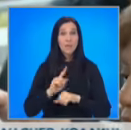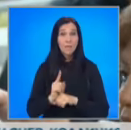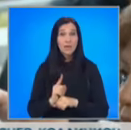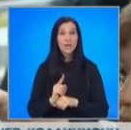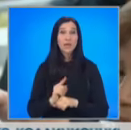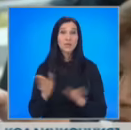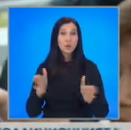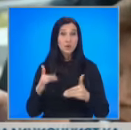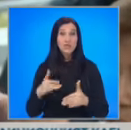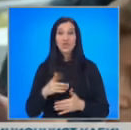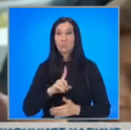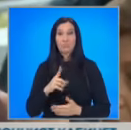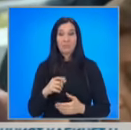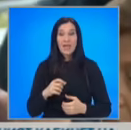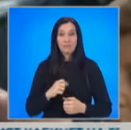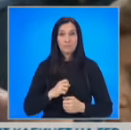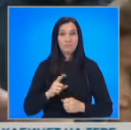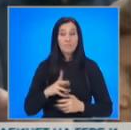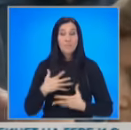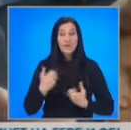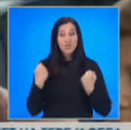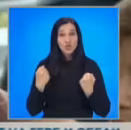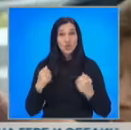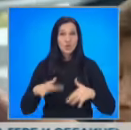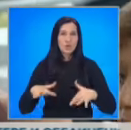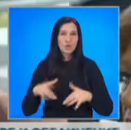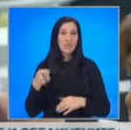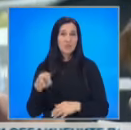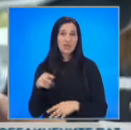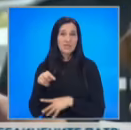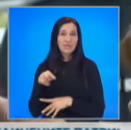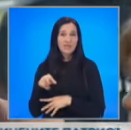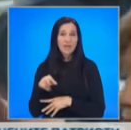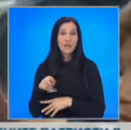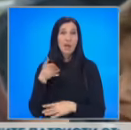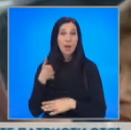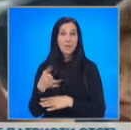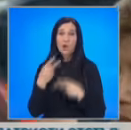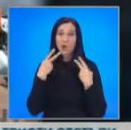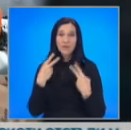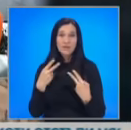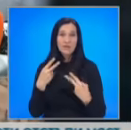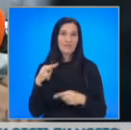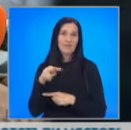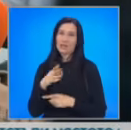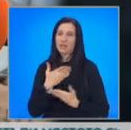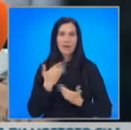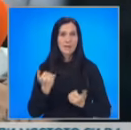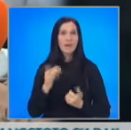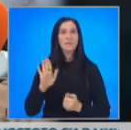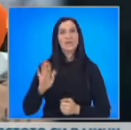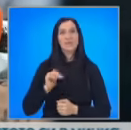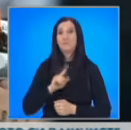в безжизнено състояние на пода на мотрисата. Това са свидетелите. Пряки очевидци към момента свидетели нямаме. Не са